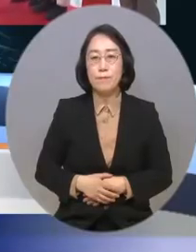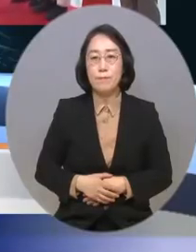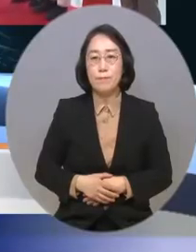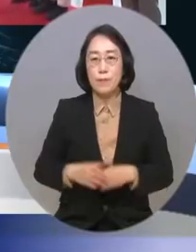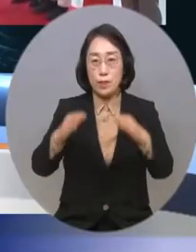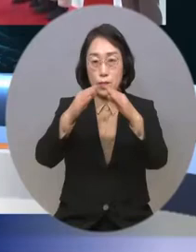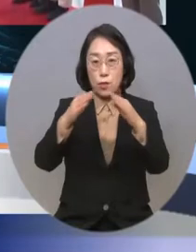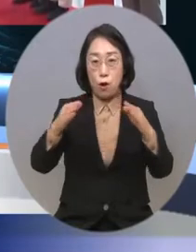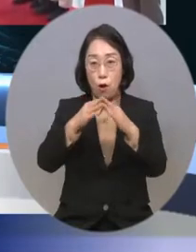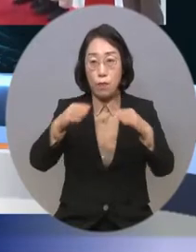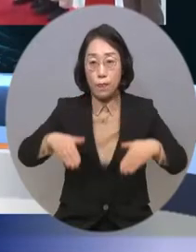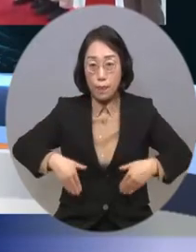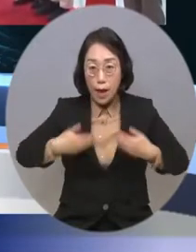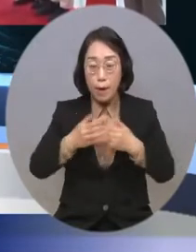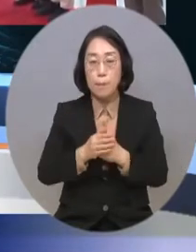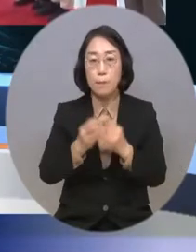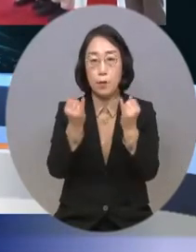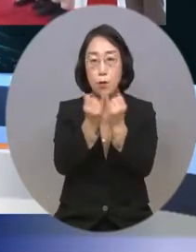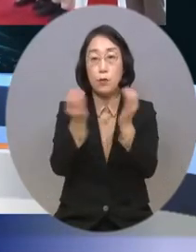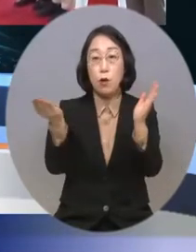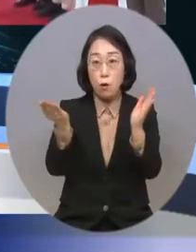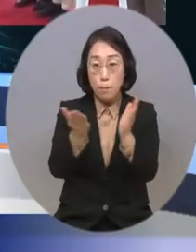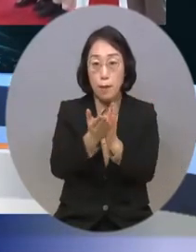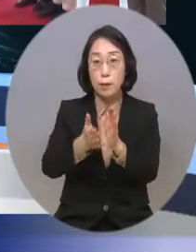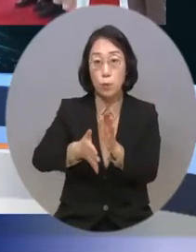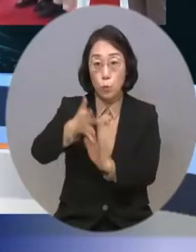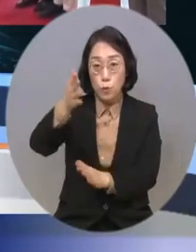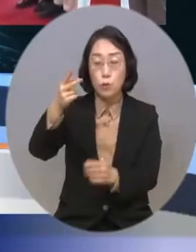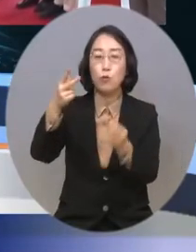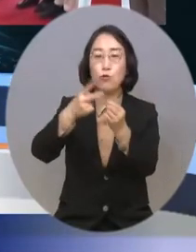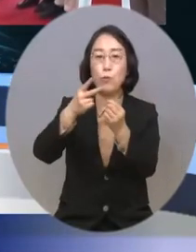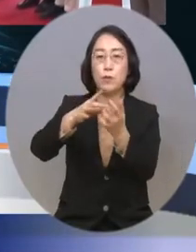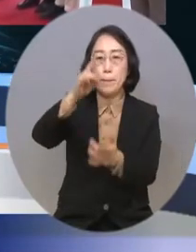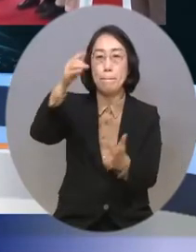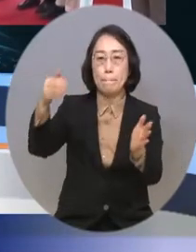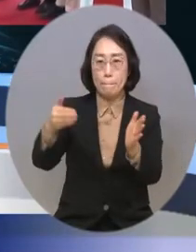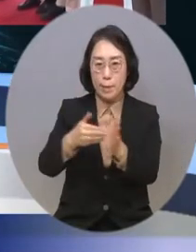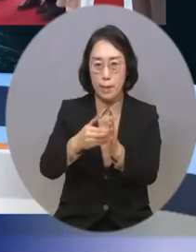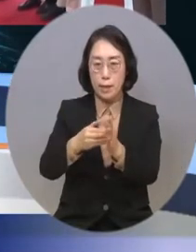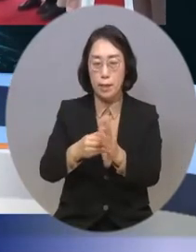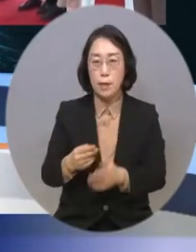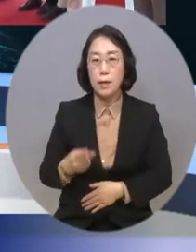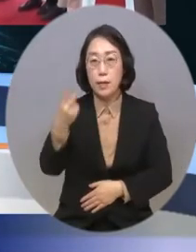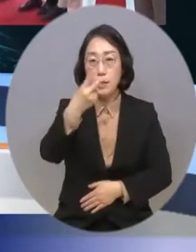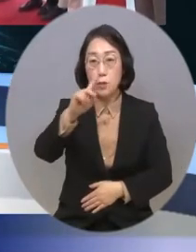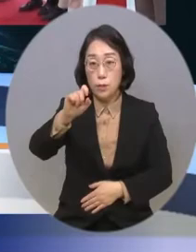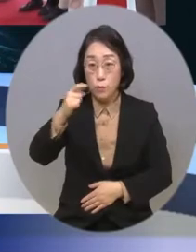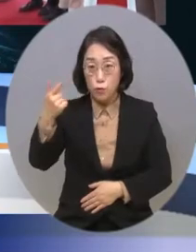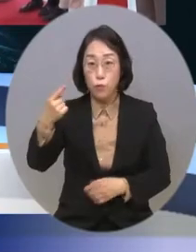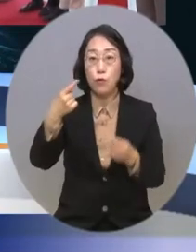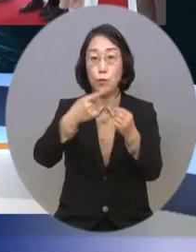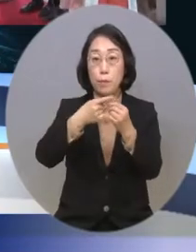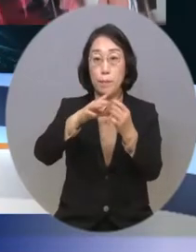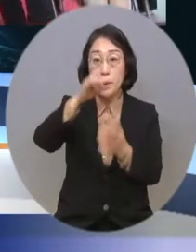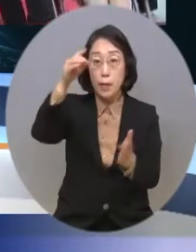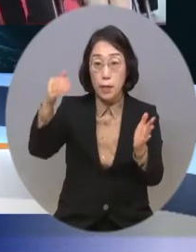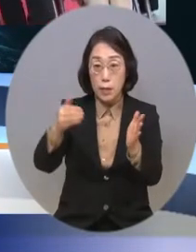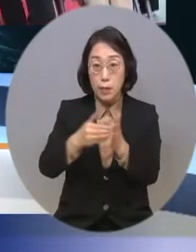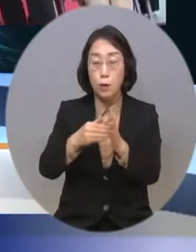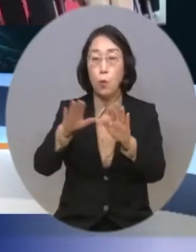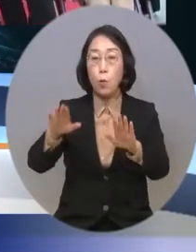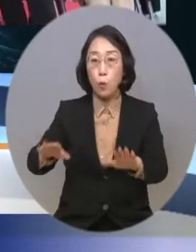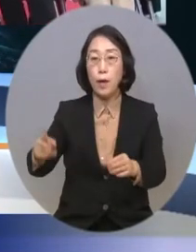전남 순천시가 여성 친화도시로 재지정됐습니다. 2016년 여성 친화도시 1단계 지정 이후